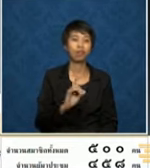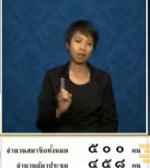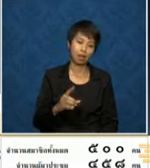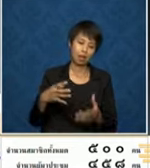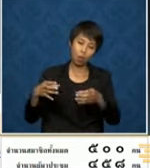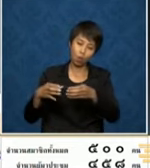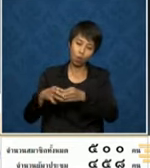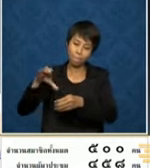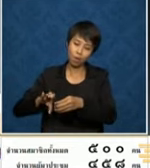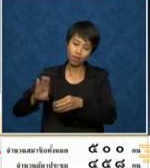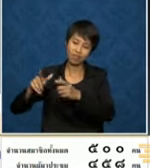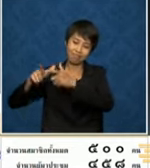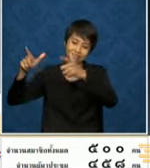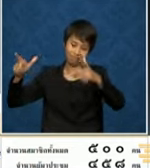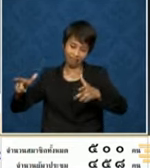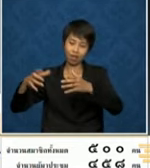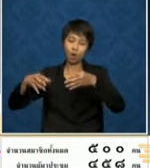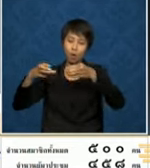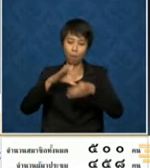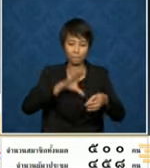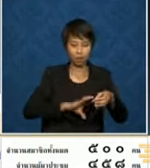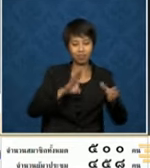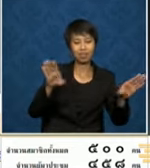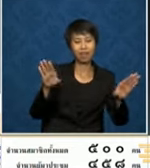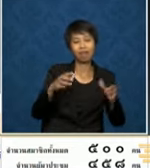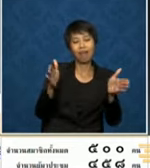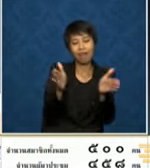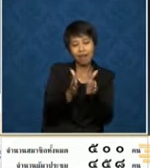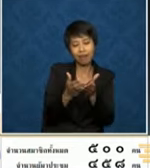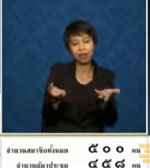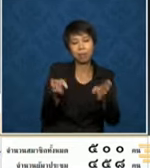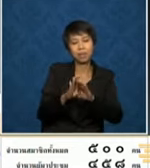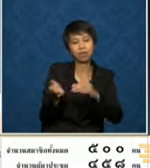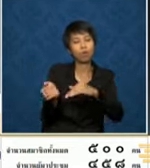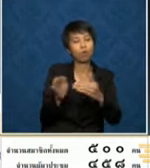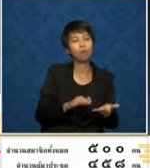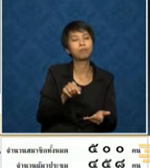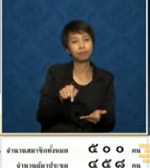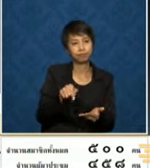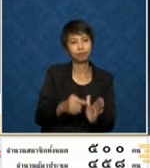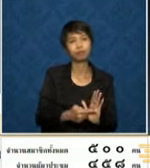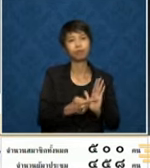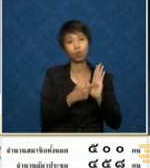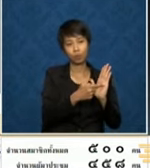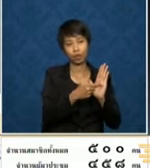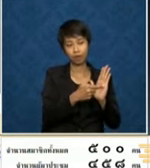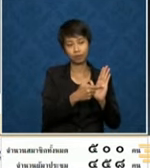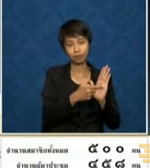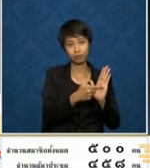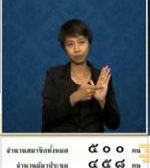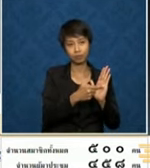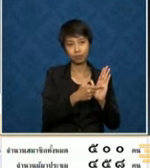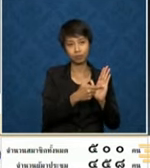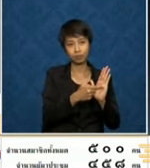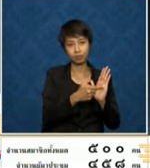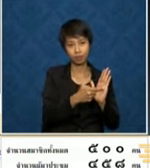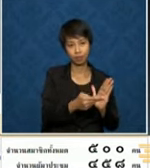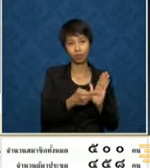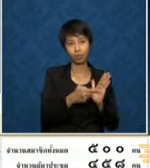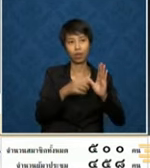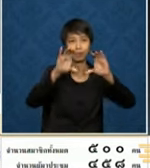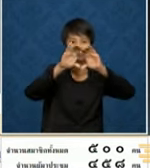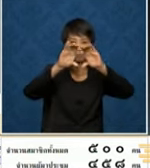นถึง SME ตัวเล็กตัวน้อยที่ต้องทยอยปิดกิจการค่ะดิฉันขอยกตัวอย่างอุตสาหกรรมเครื่องปรับอ